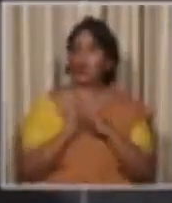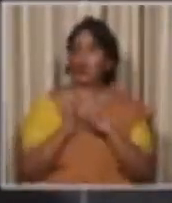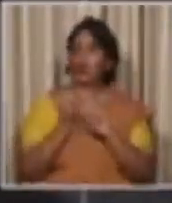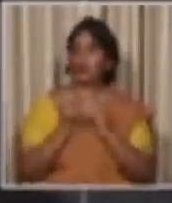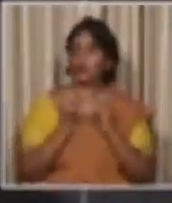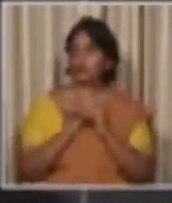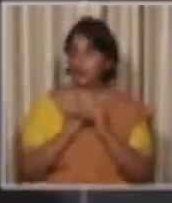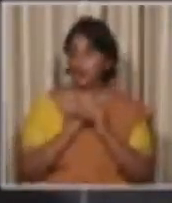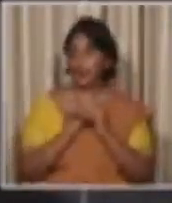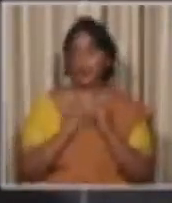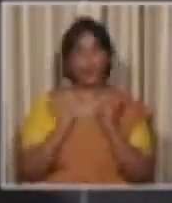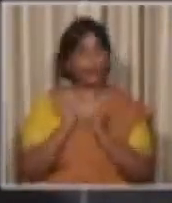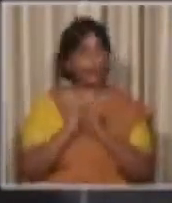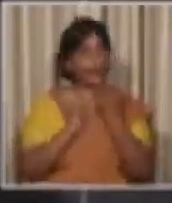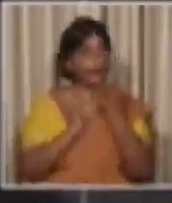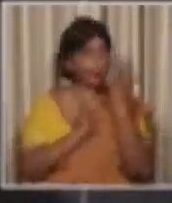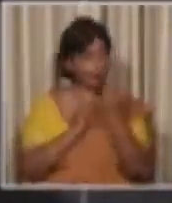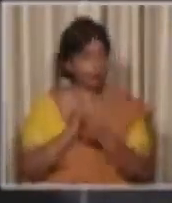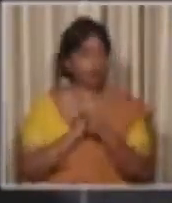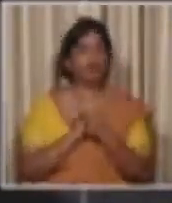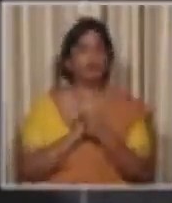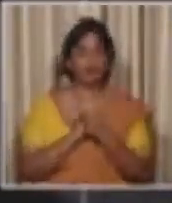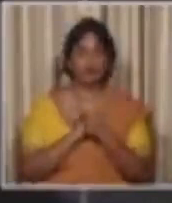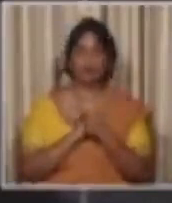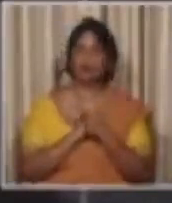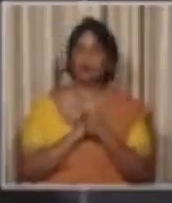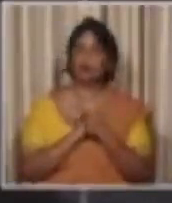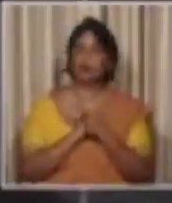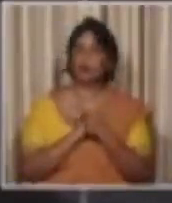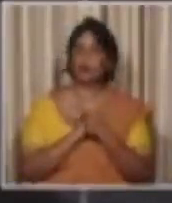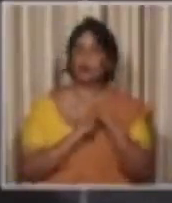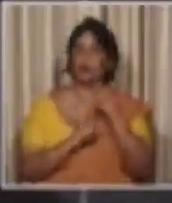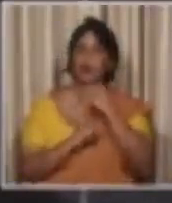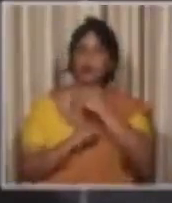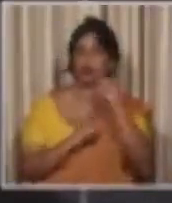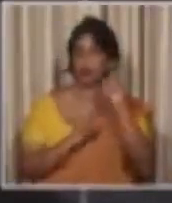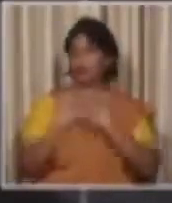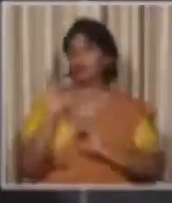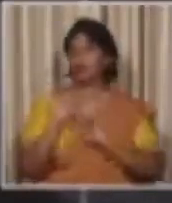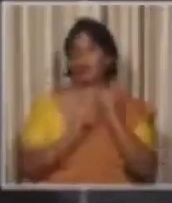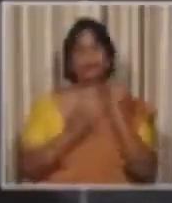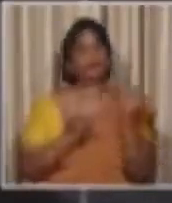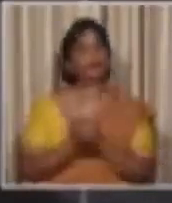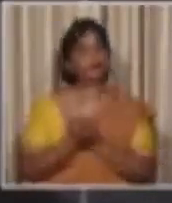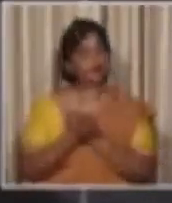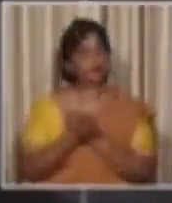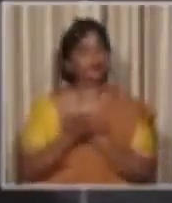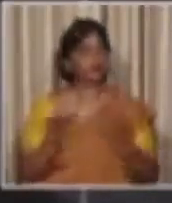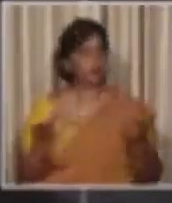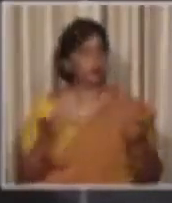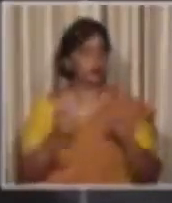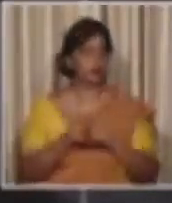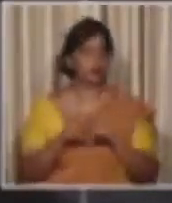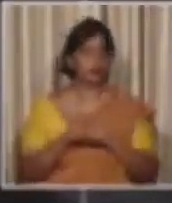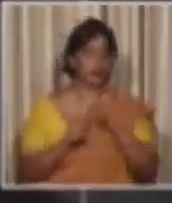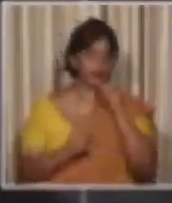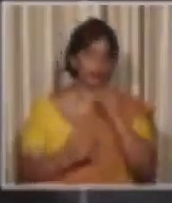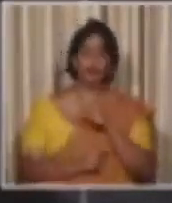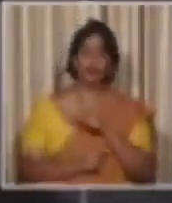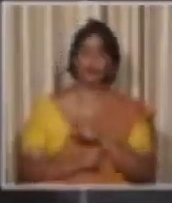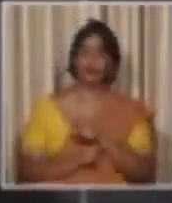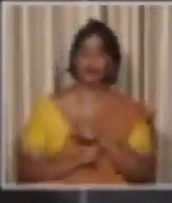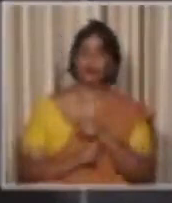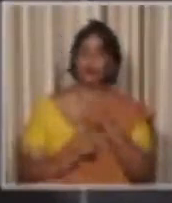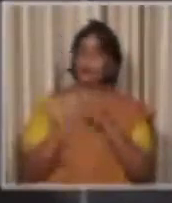ණයවලින් ජාත්‍යන්තර ස්වෛරිය බැඳුම් කර ණයවලින් 10% අපිට ඉතුරු වෙනවා. ඒක තමයි යටාර්ථය. එතකොට